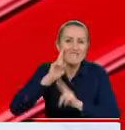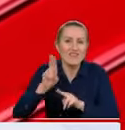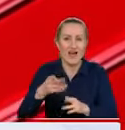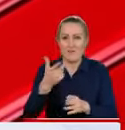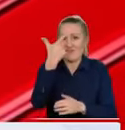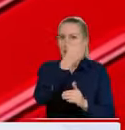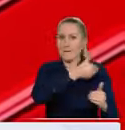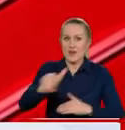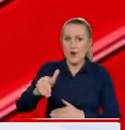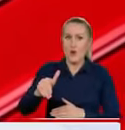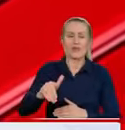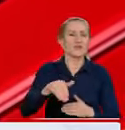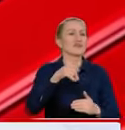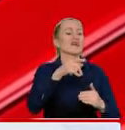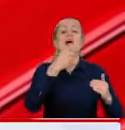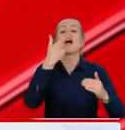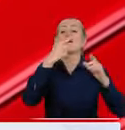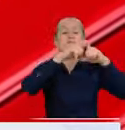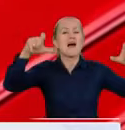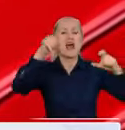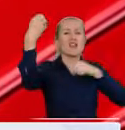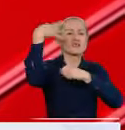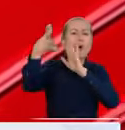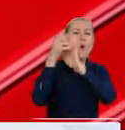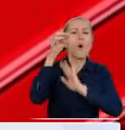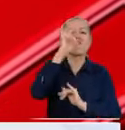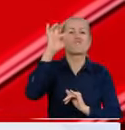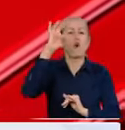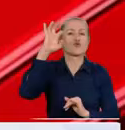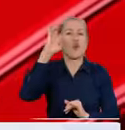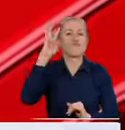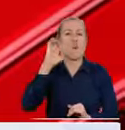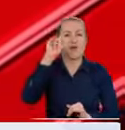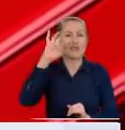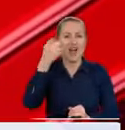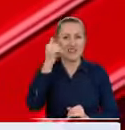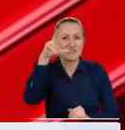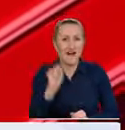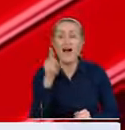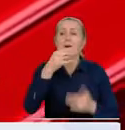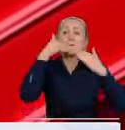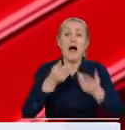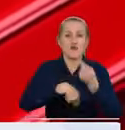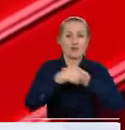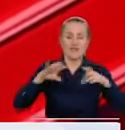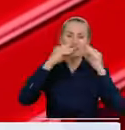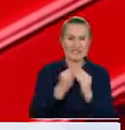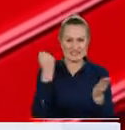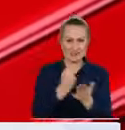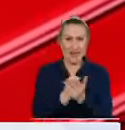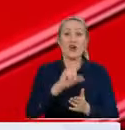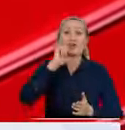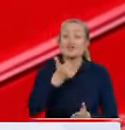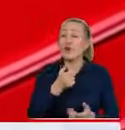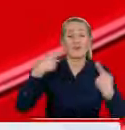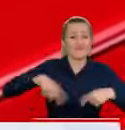2 miliony paneli fotowoltaicznych, które będą sprawiały, że w końcu będziemy mieli rozwiązane te wszystkie kwestie, które nie załatwiło ani